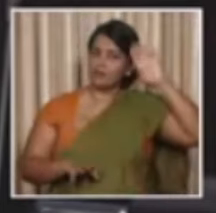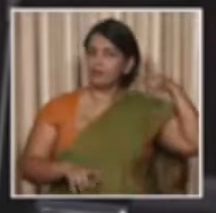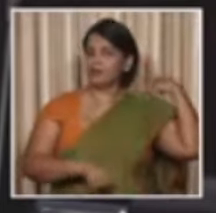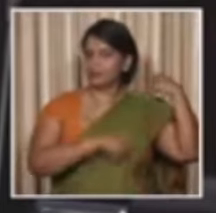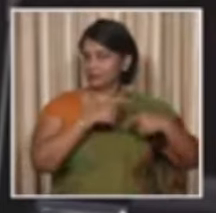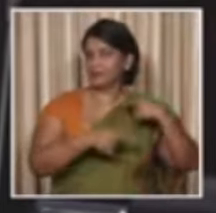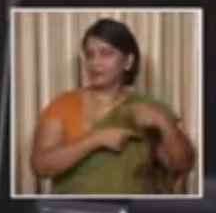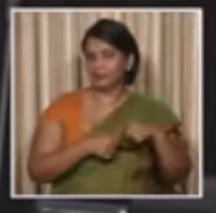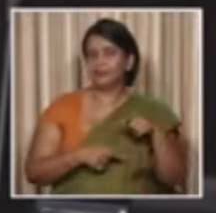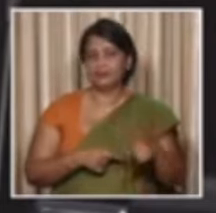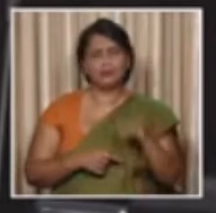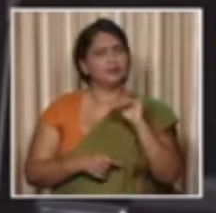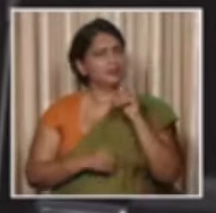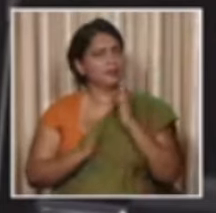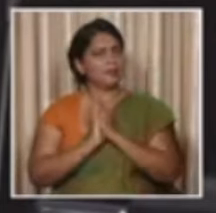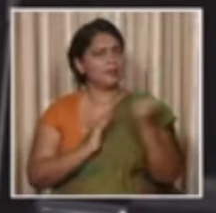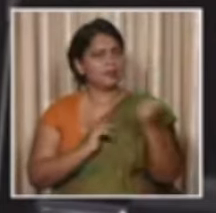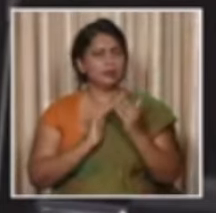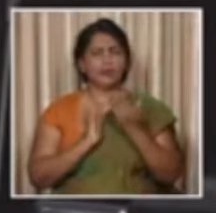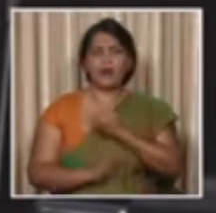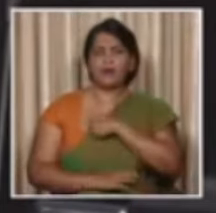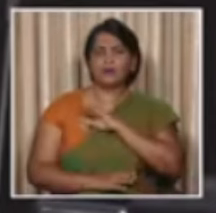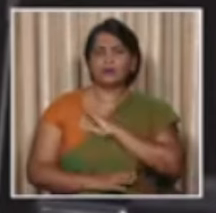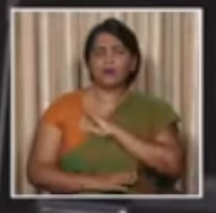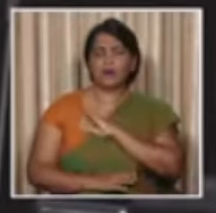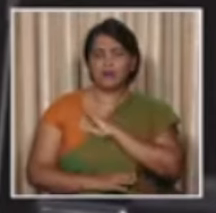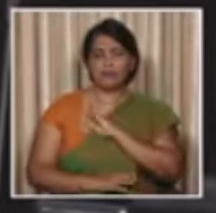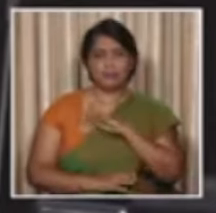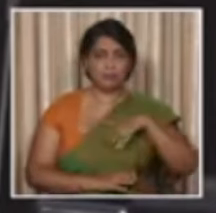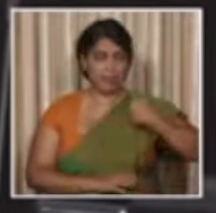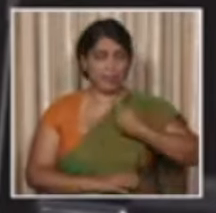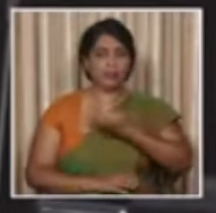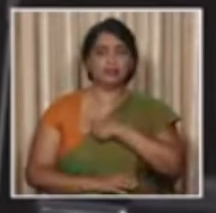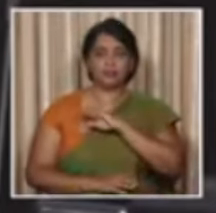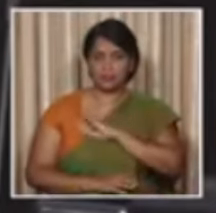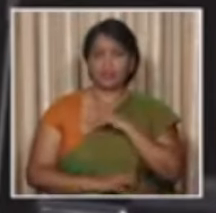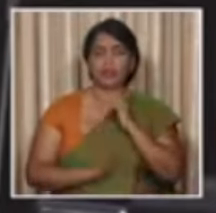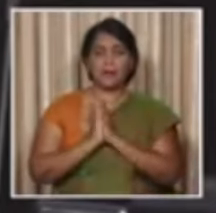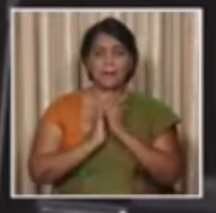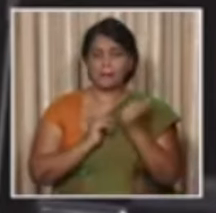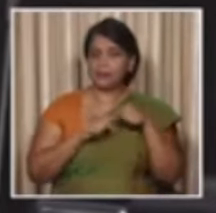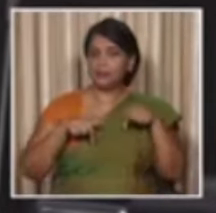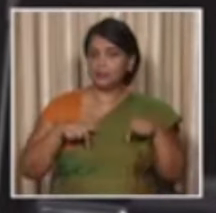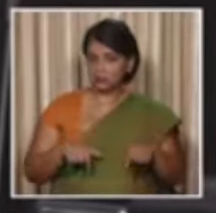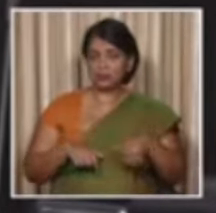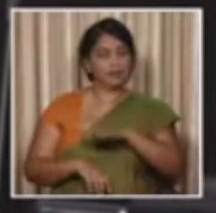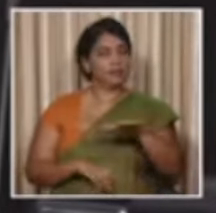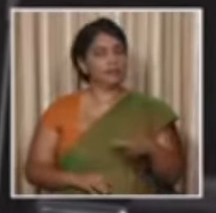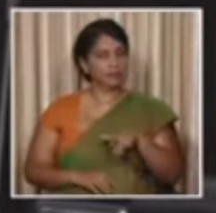කාලවලදී සමහර පන්සල් වල විහාරාධිපති භික්ෂුන් වහන්සේලා ඔවුන්ගේ විහාරයේ විහාරස්ථාන